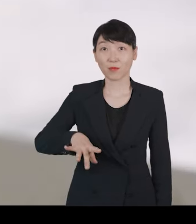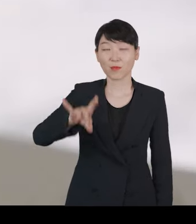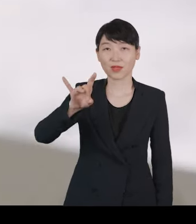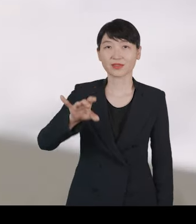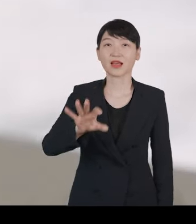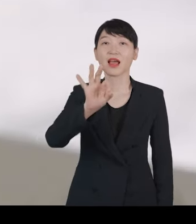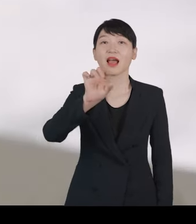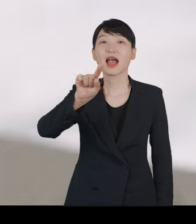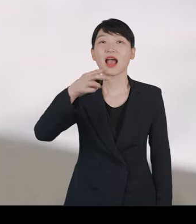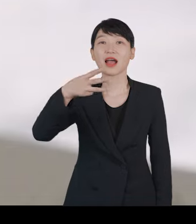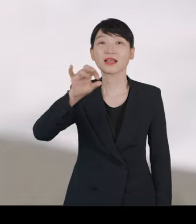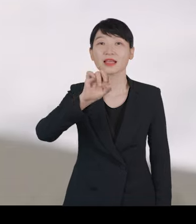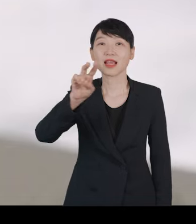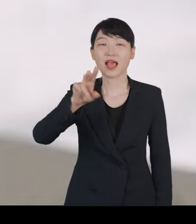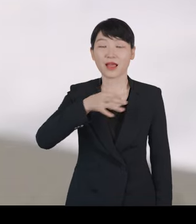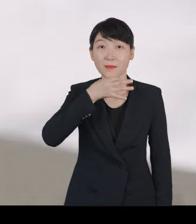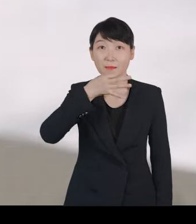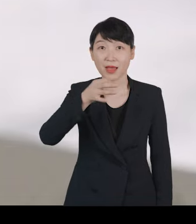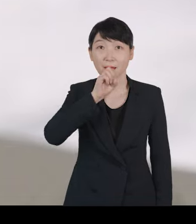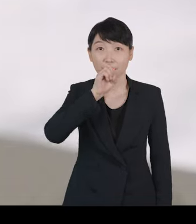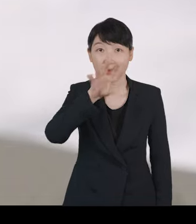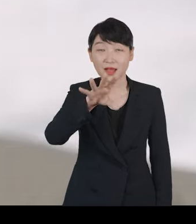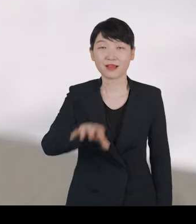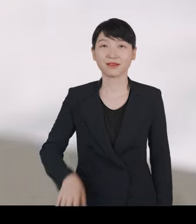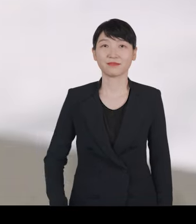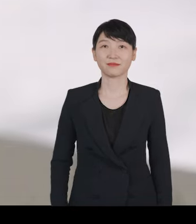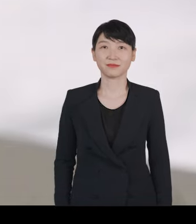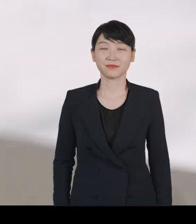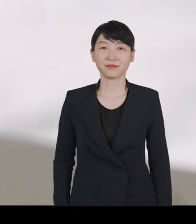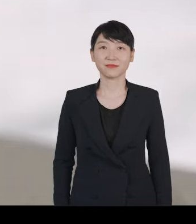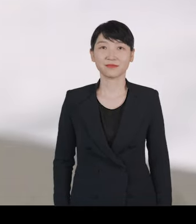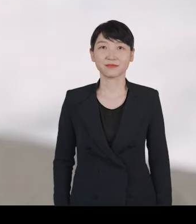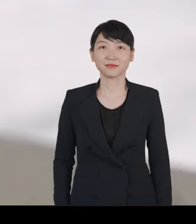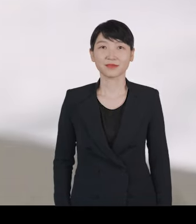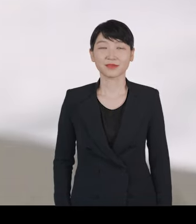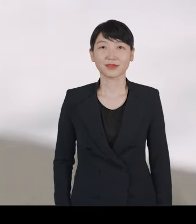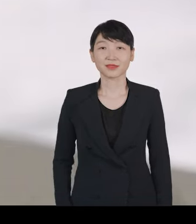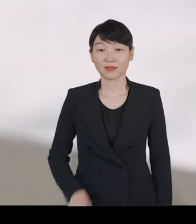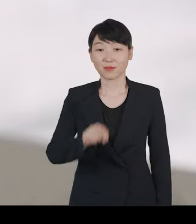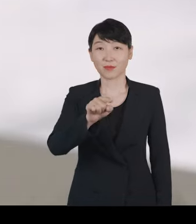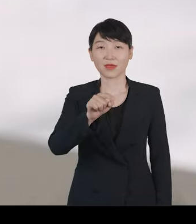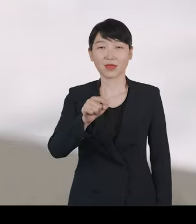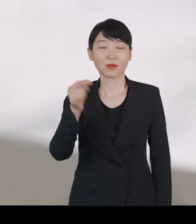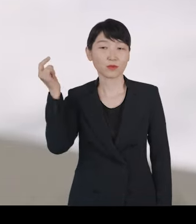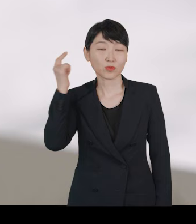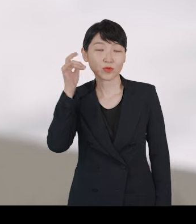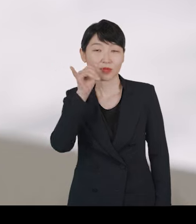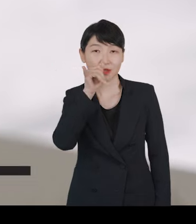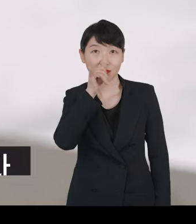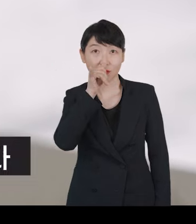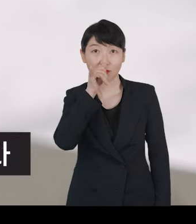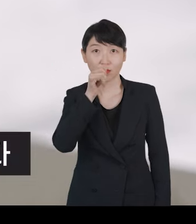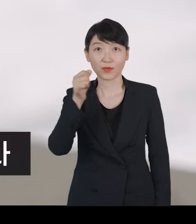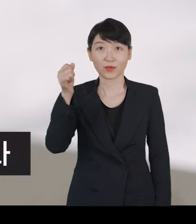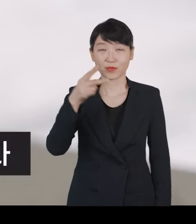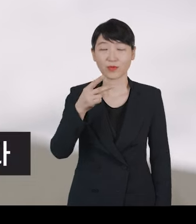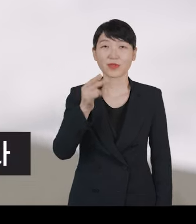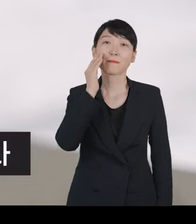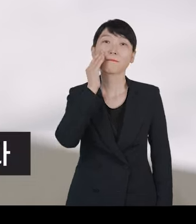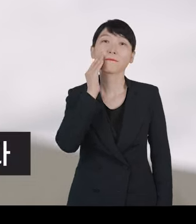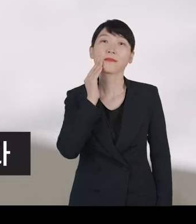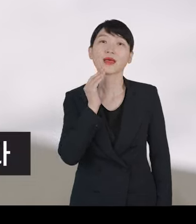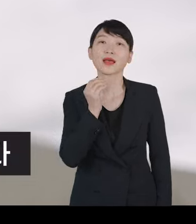사용 방법은 먼저 아리아라고 말해 호출합니다. AI 스피커가 팅